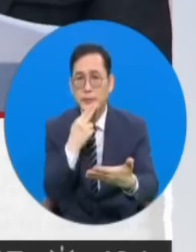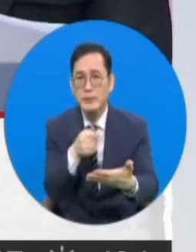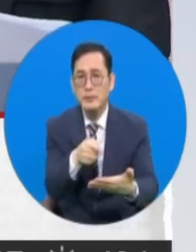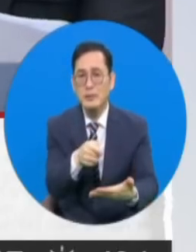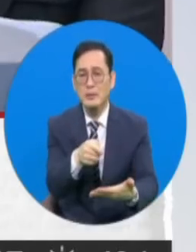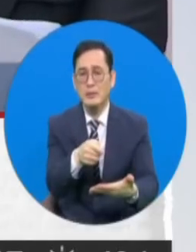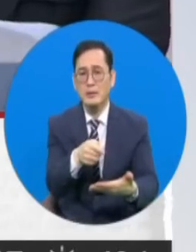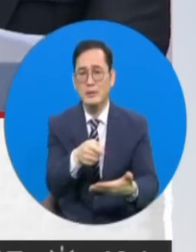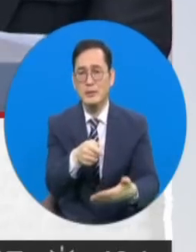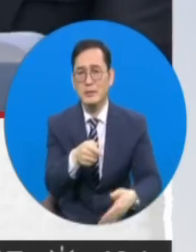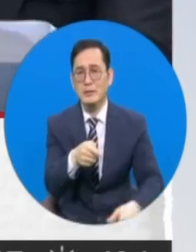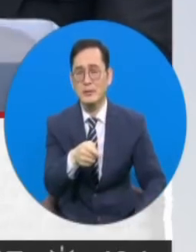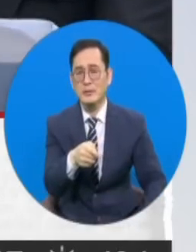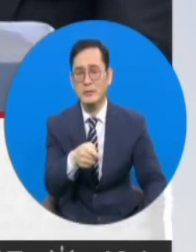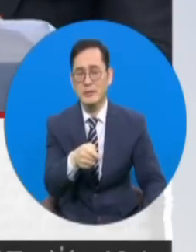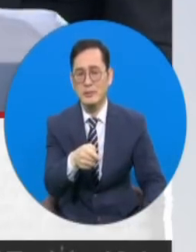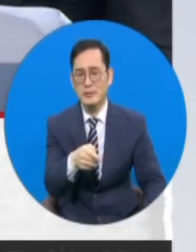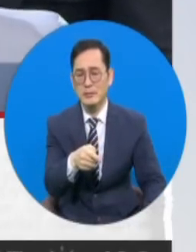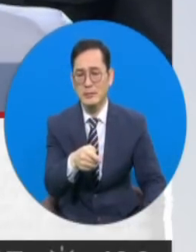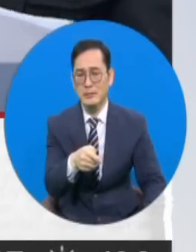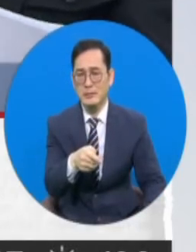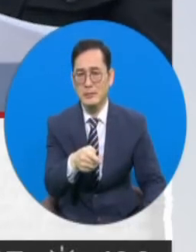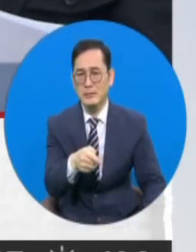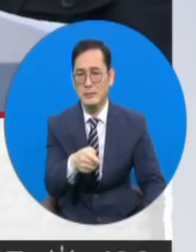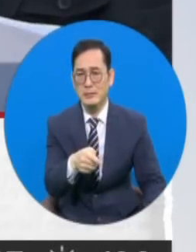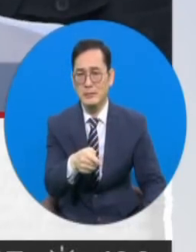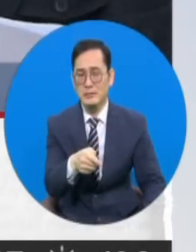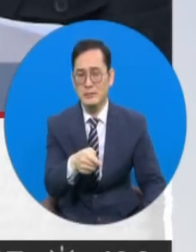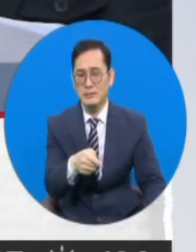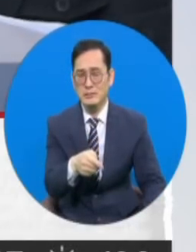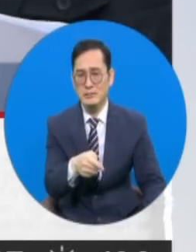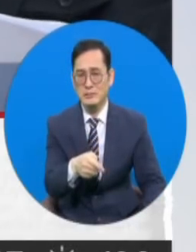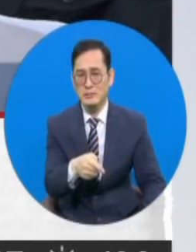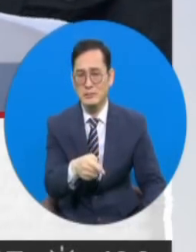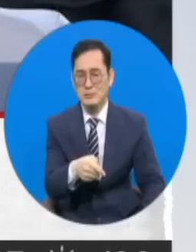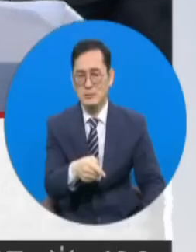문제고 이건 두 가지죠 제가 말하다 말았는데 첫 번째는